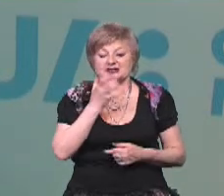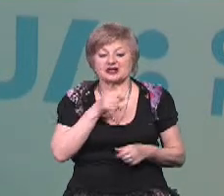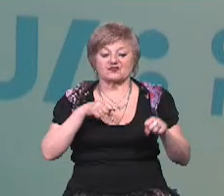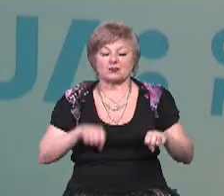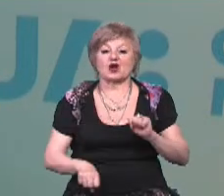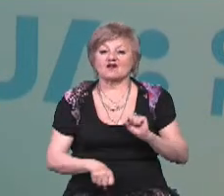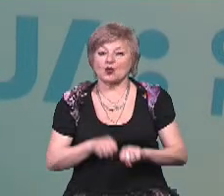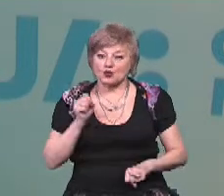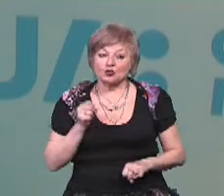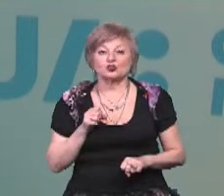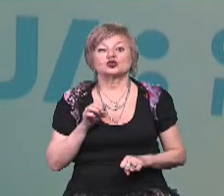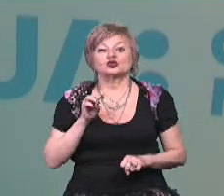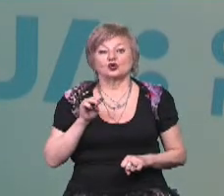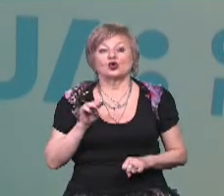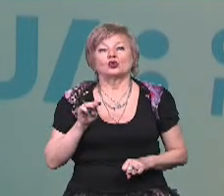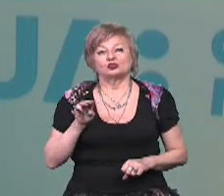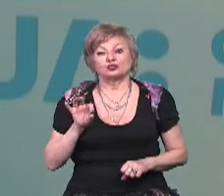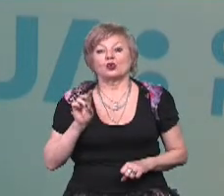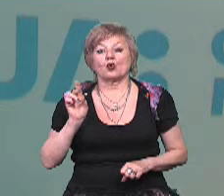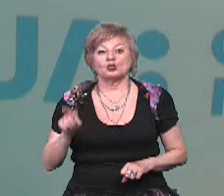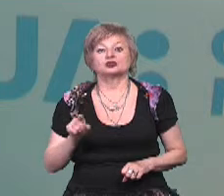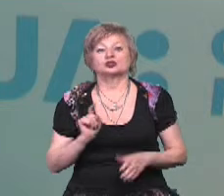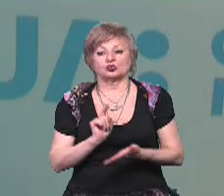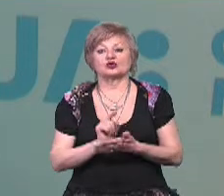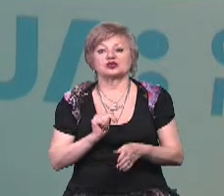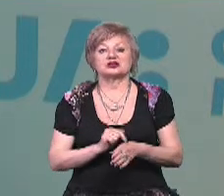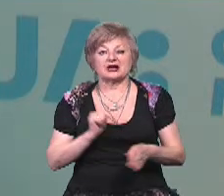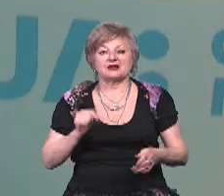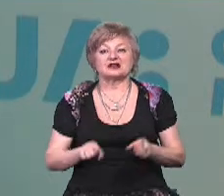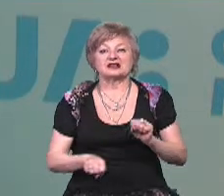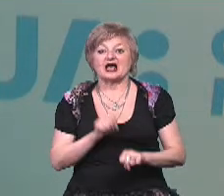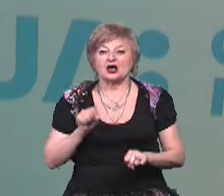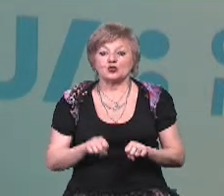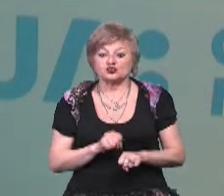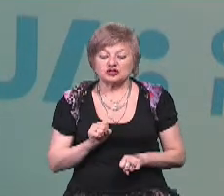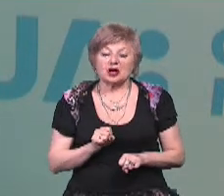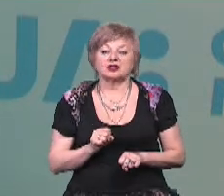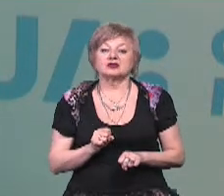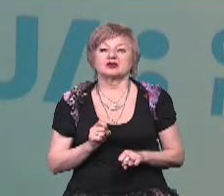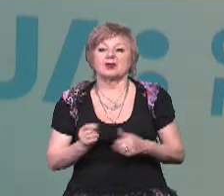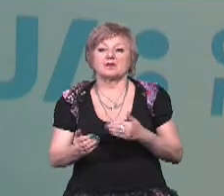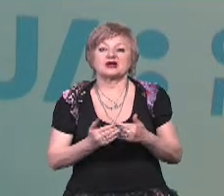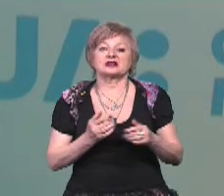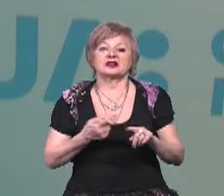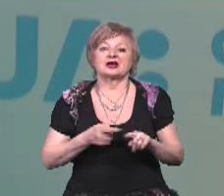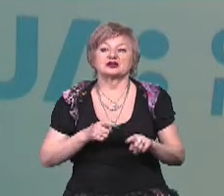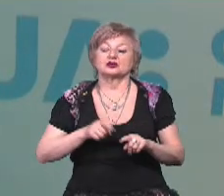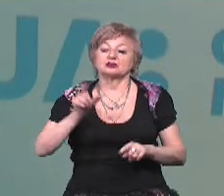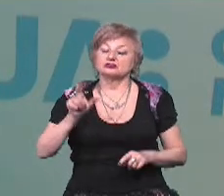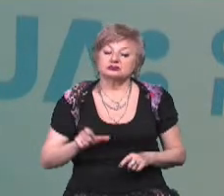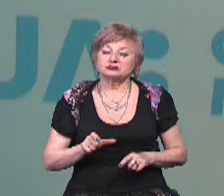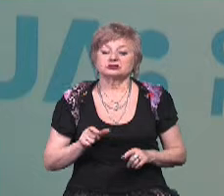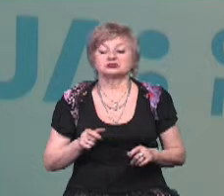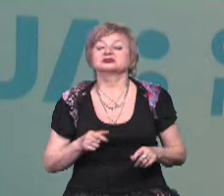правопорушення, то він повинен взагалі реагувати на такі порушення тим, щоб як мінімум підійти до цієї особи,